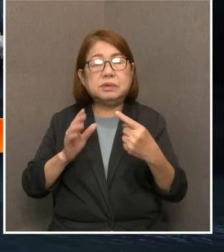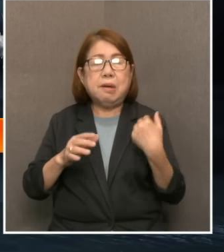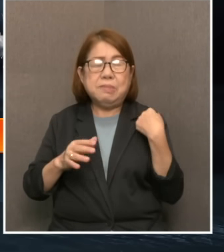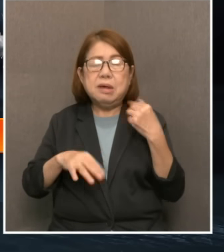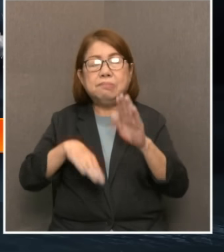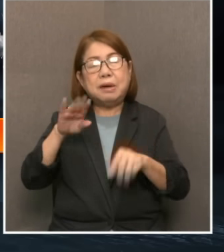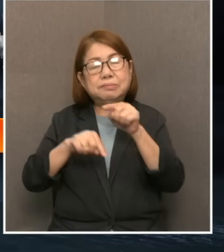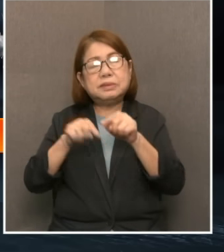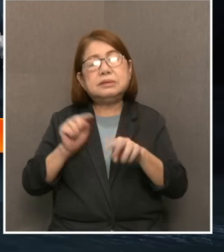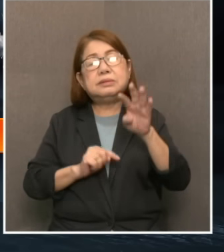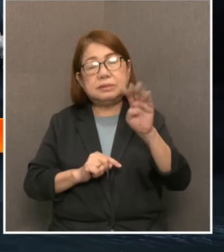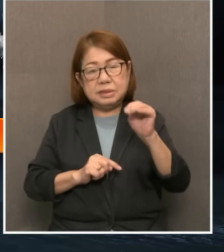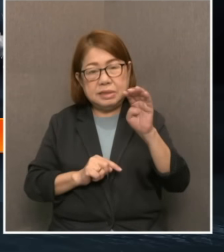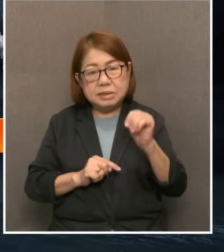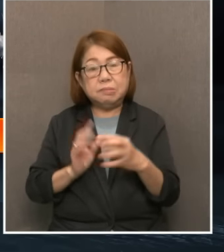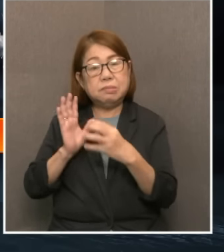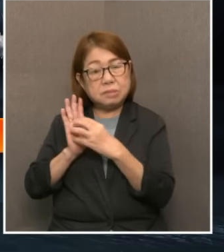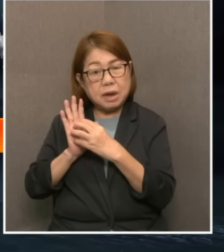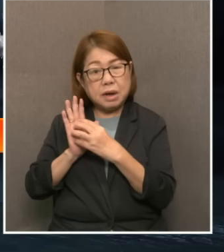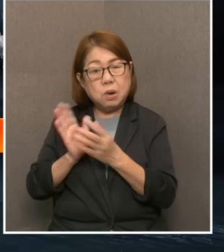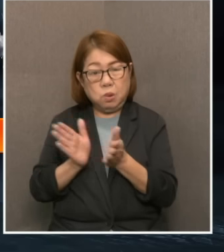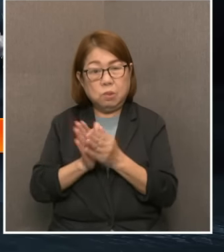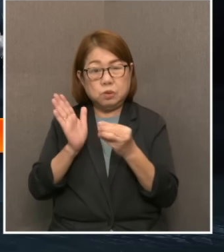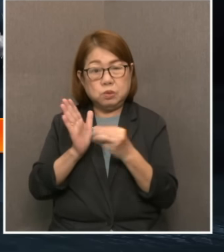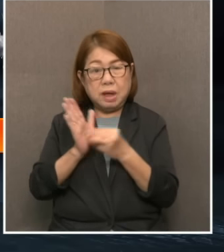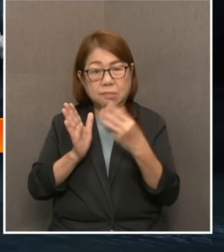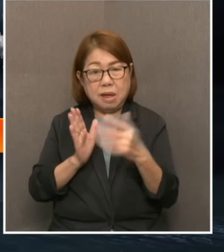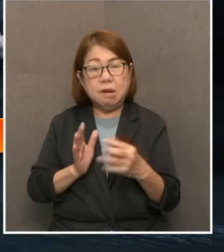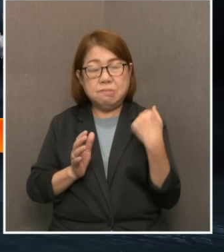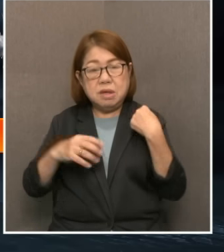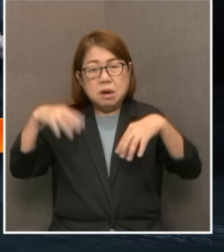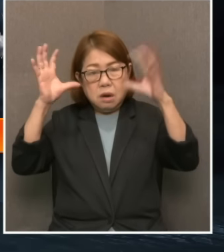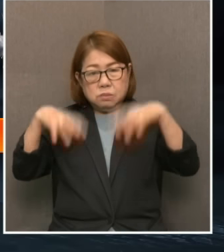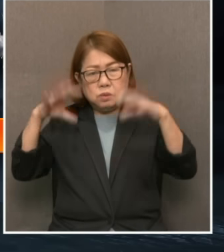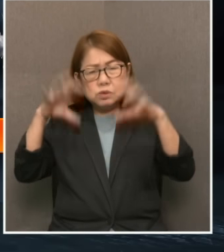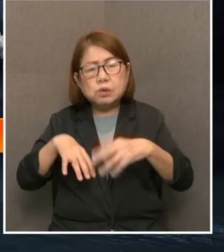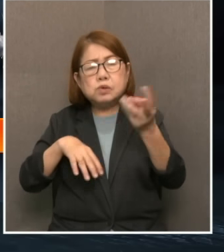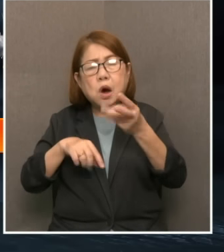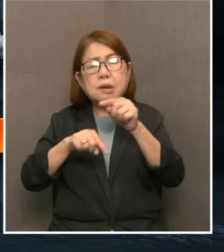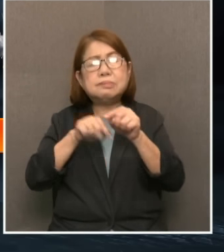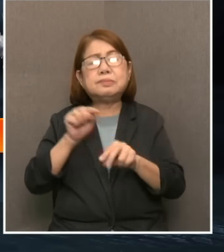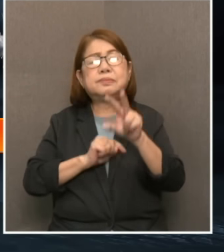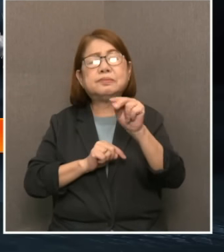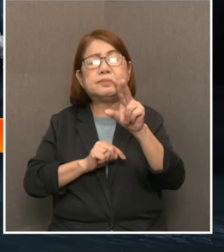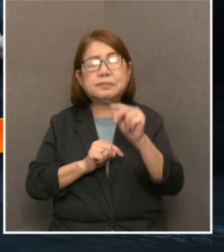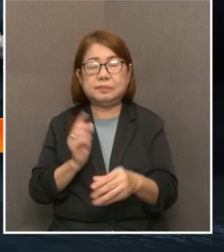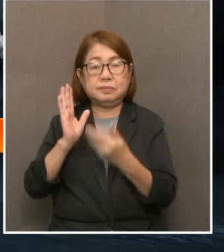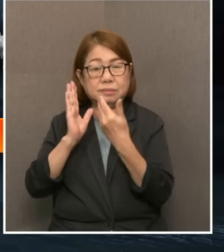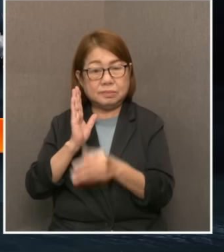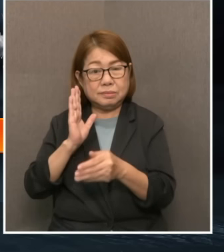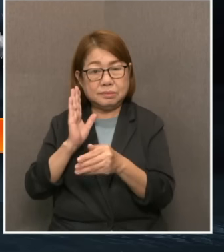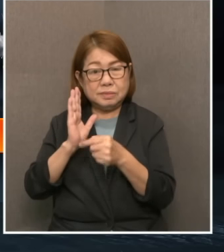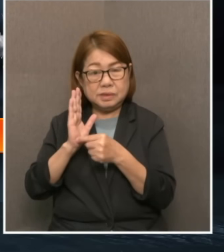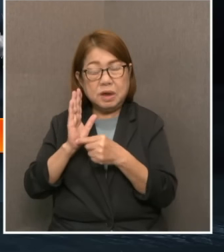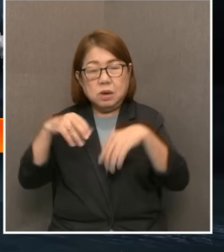ของพ้นที่ภาคกลางรวมกรุงเทพมหานครจะมีฝน 130 ของพืนที่ี่ ภาแต่วันออกมีฝน